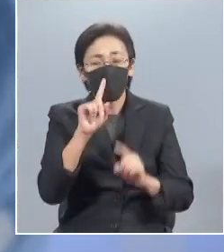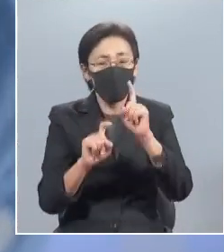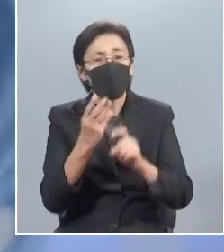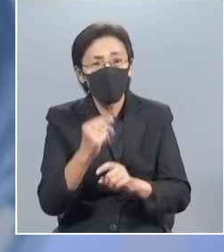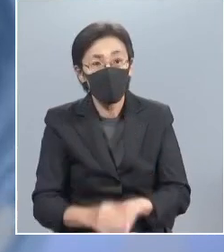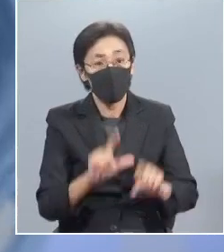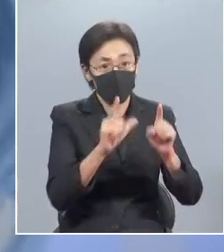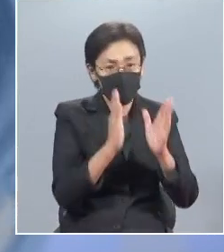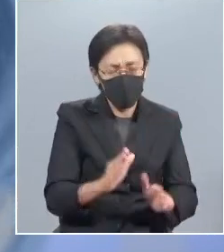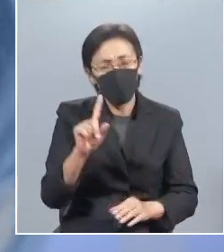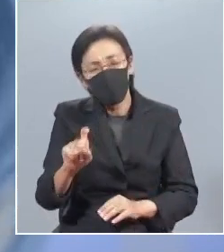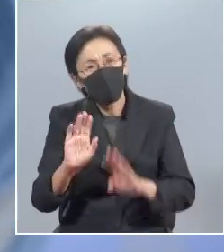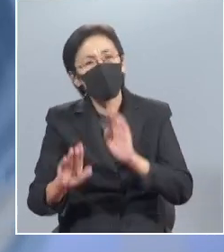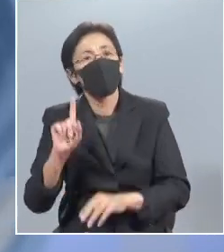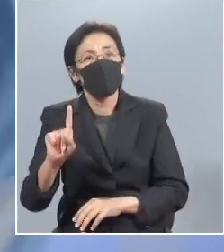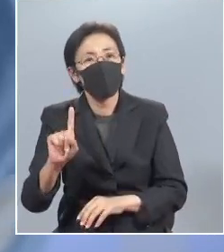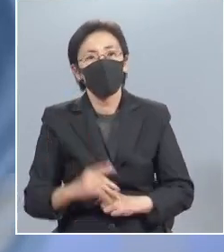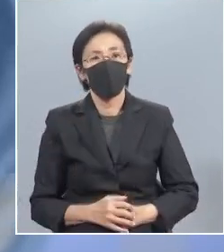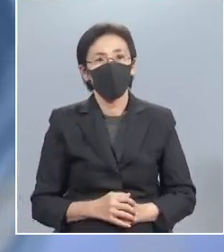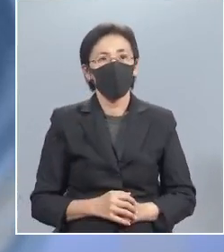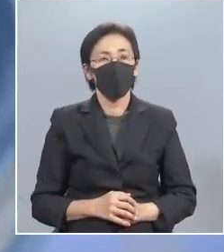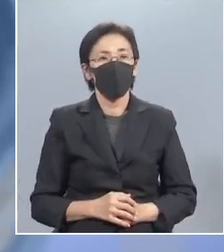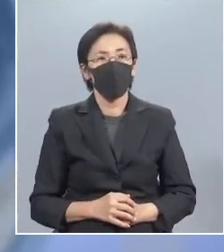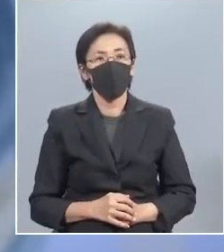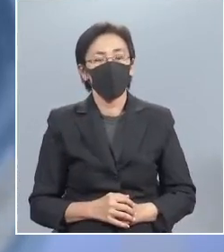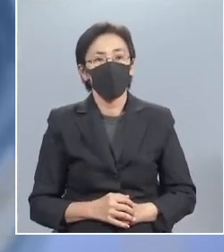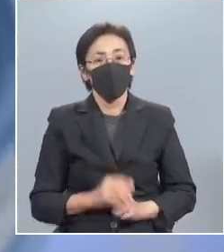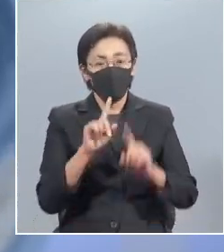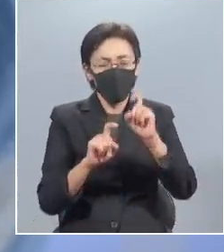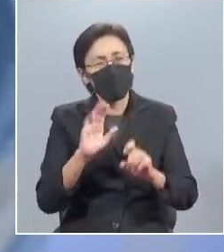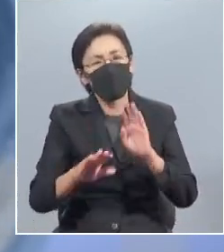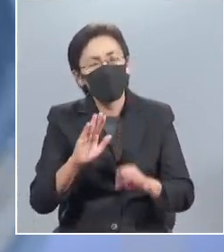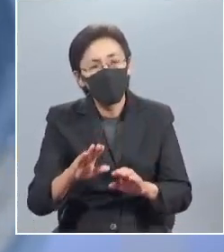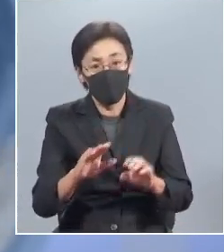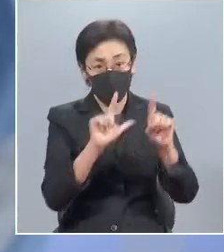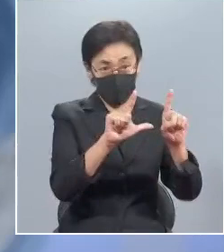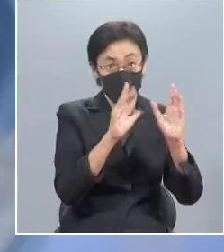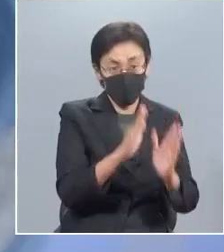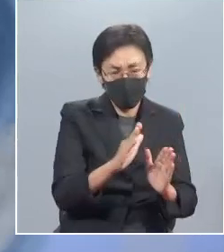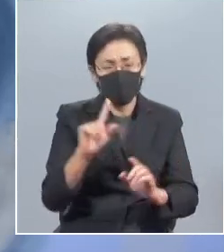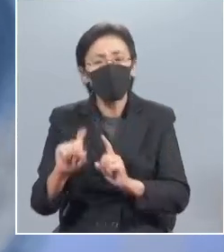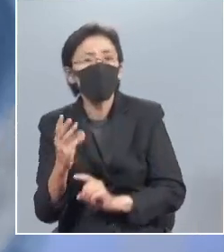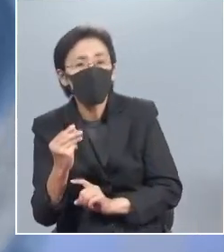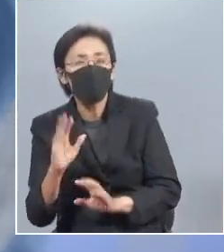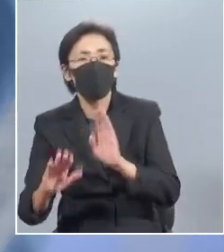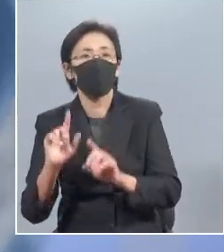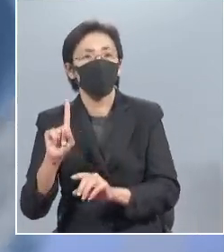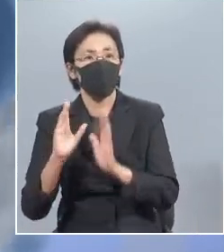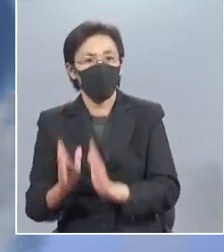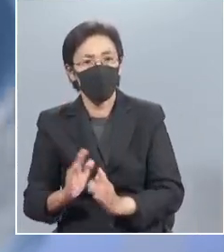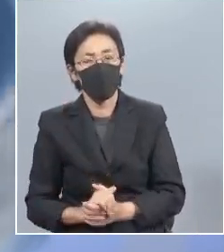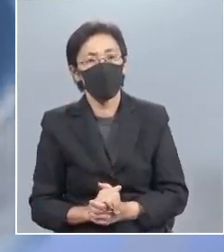ไปจะเอาชัดๆนะน้อยคนอื่นต่อล้านนะที่เสียชีวิตนะจะอาการไม่พึงประสงค์อาจจะเกิดได้ประมาณ 1ถึง 4